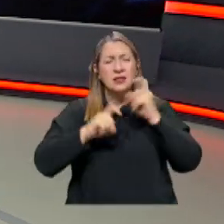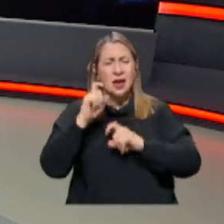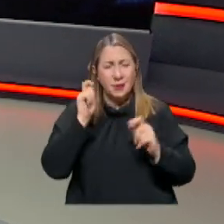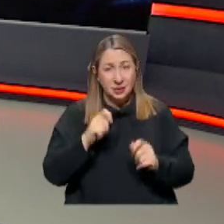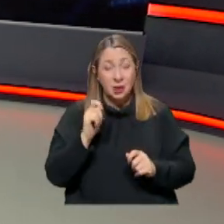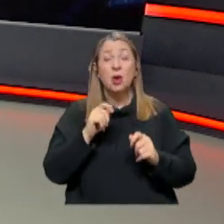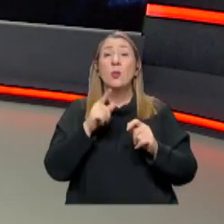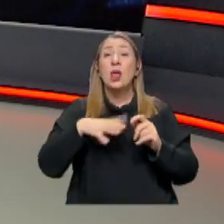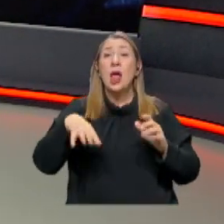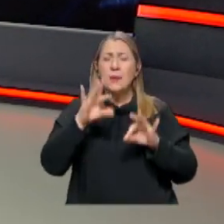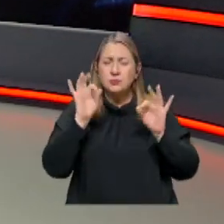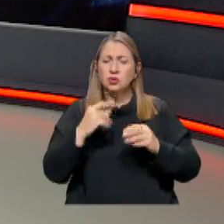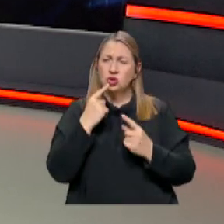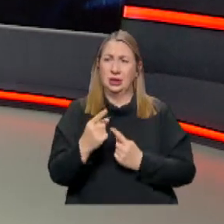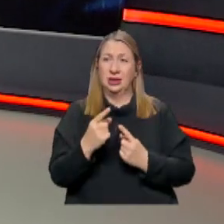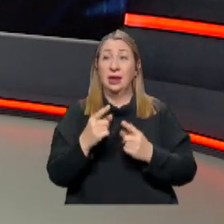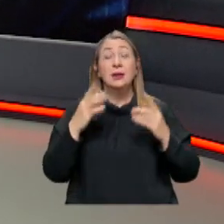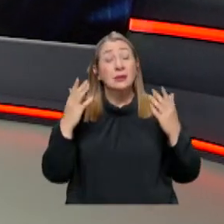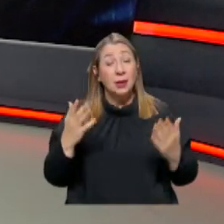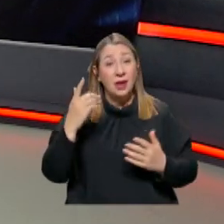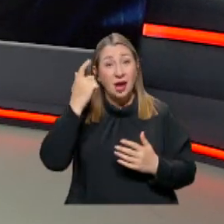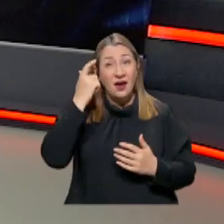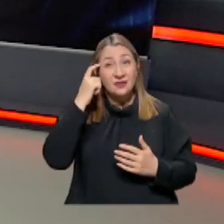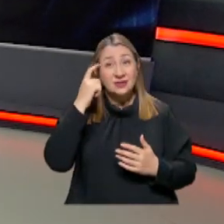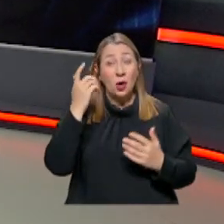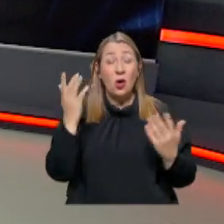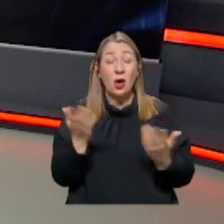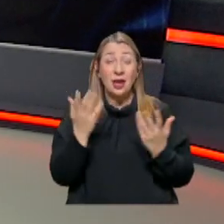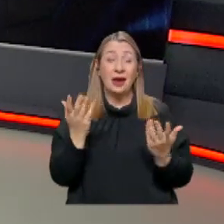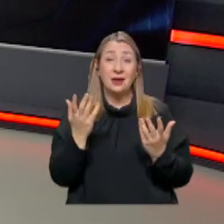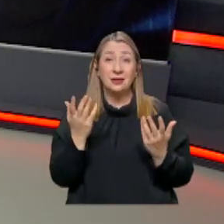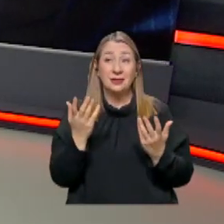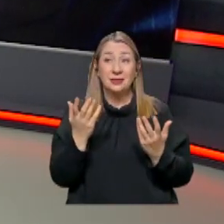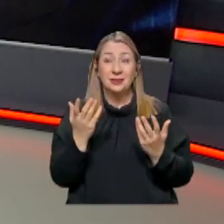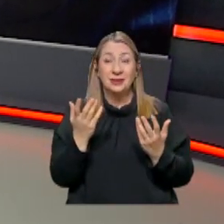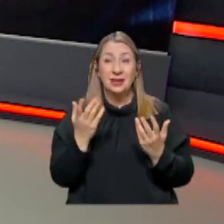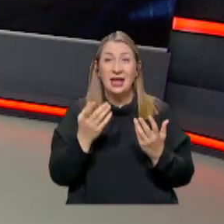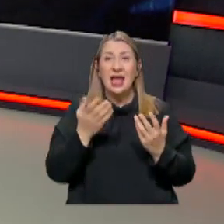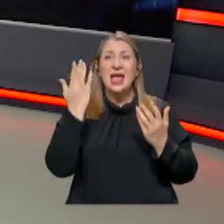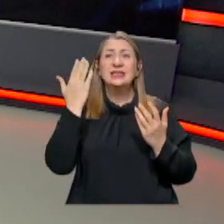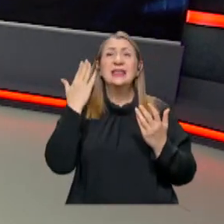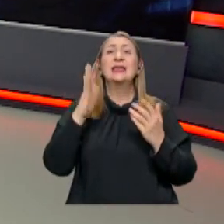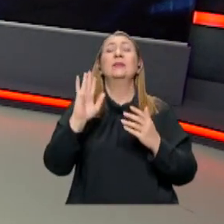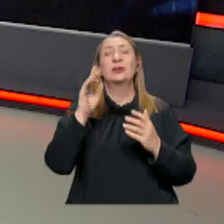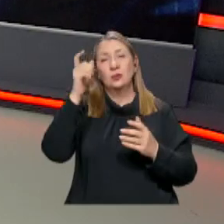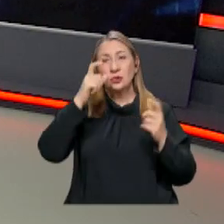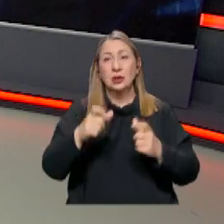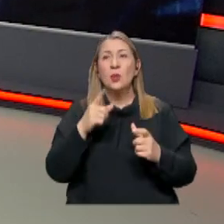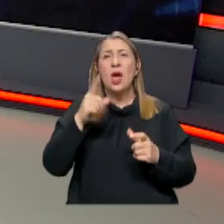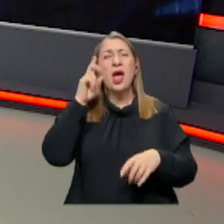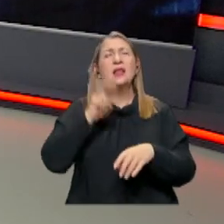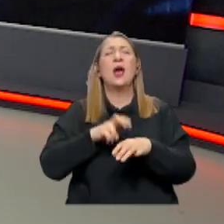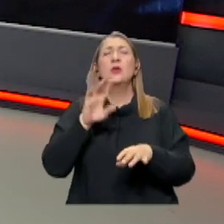yapıldı Bunları hep burada söyledik tabi hafıza o kadar bu eskiye gitmediği için Türkiye'de